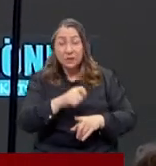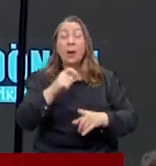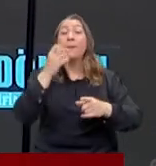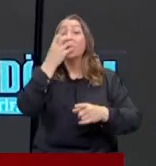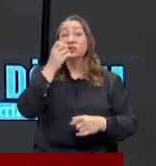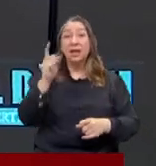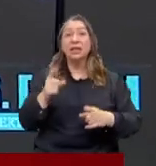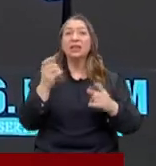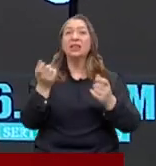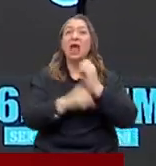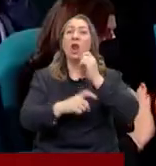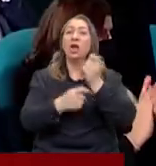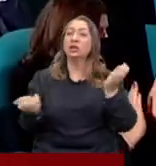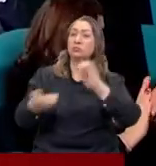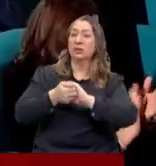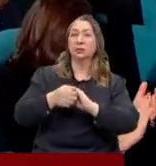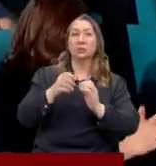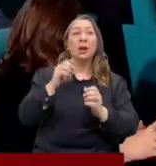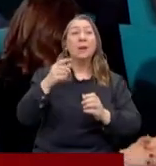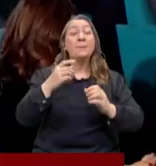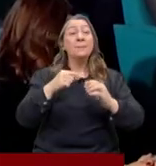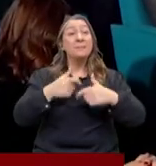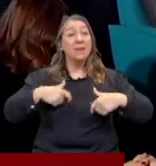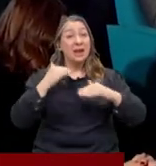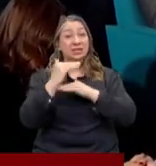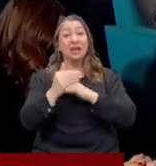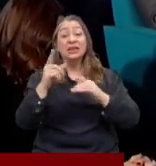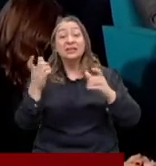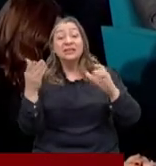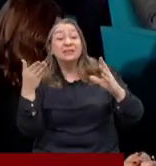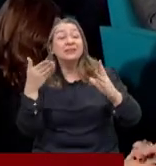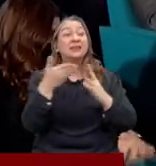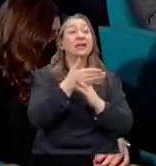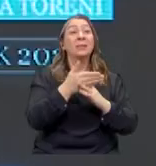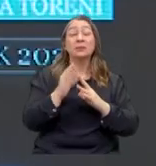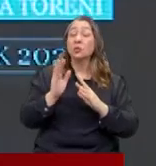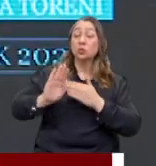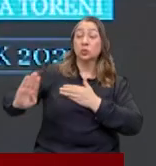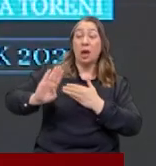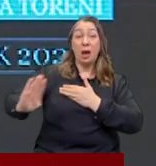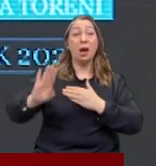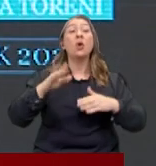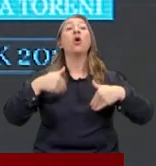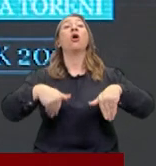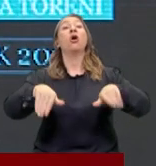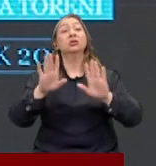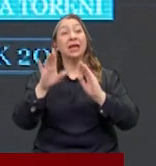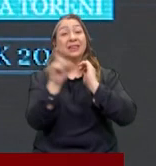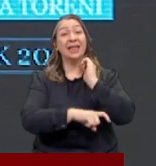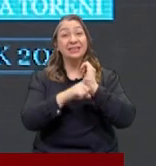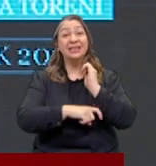terörle işbirliği suçlamasıyla yanıt verdi. Milliyetçiliğin alanına fazla girmekten kaçınmalısın. Aksi halde